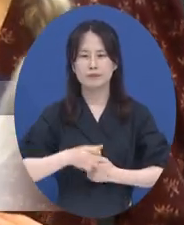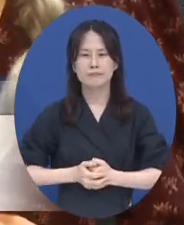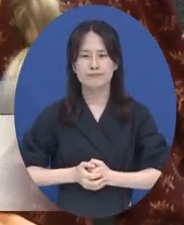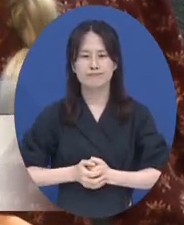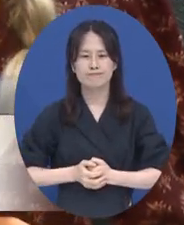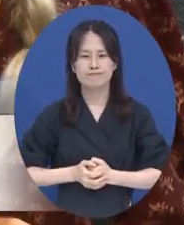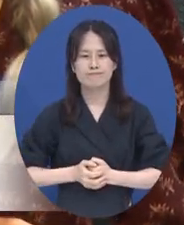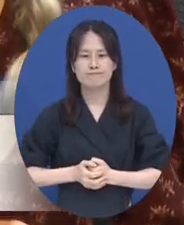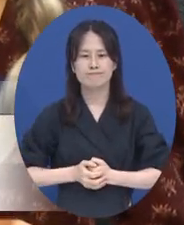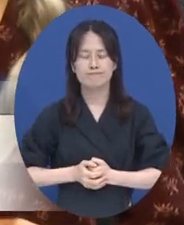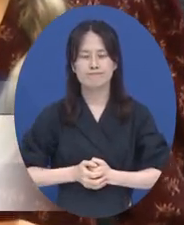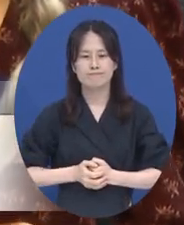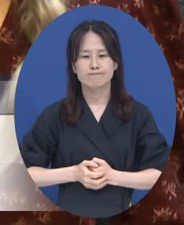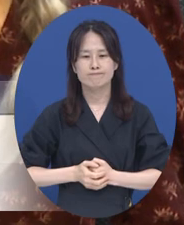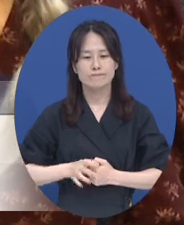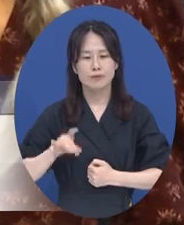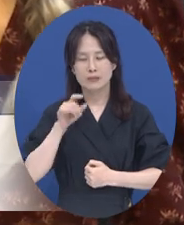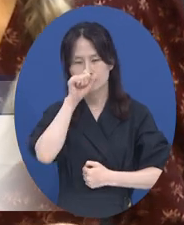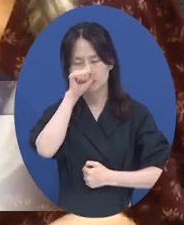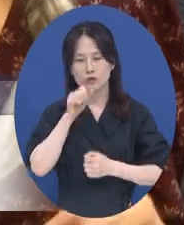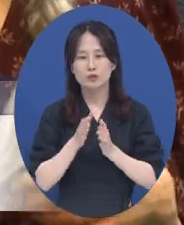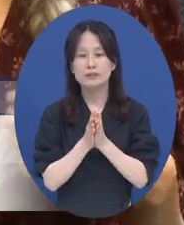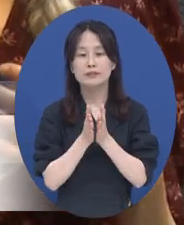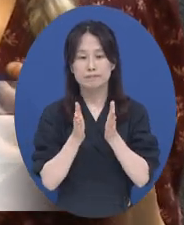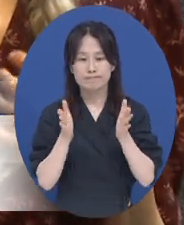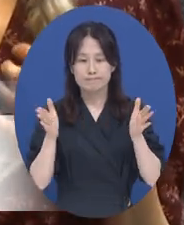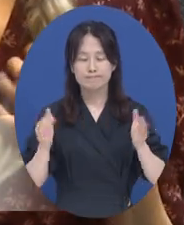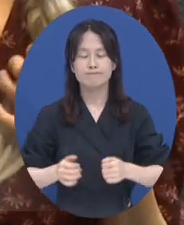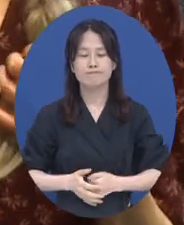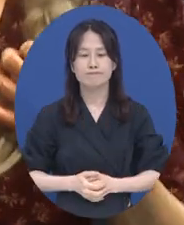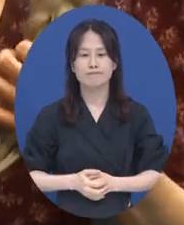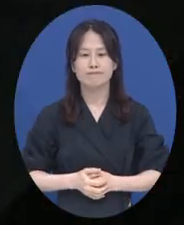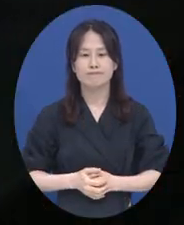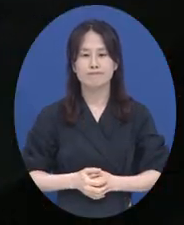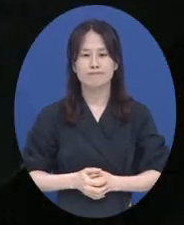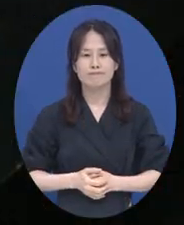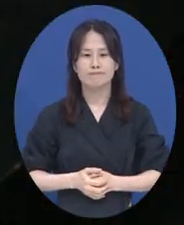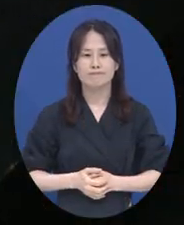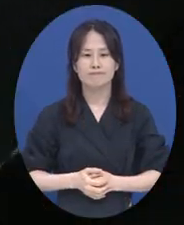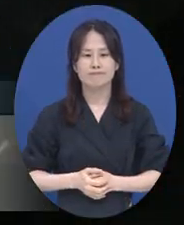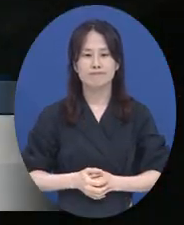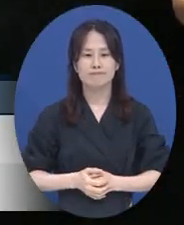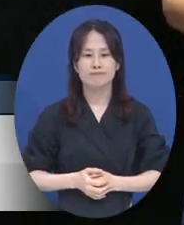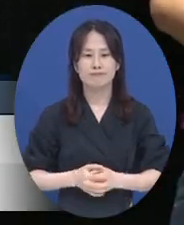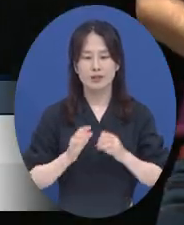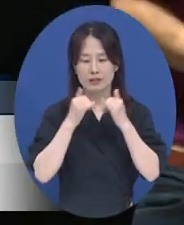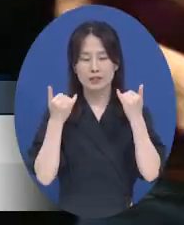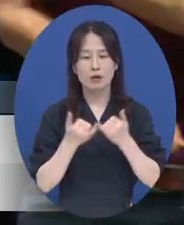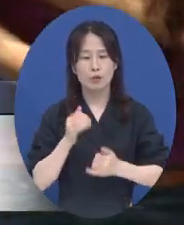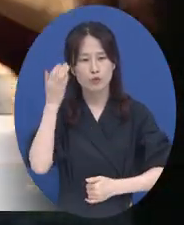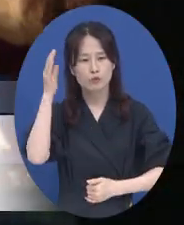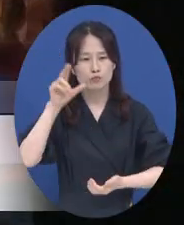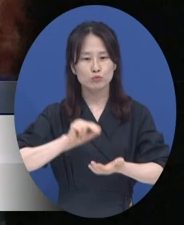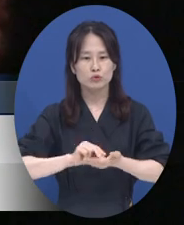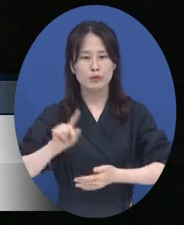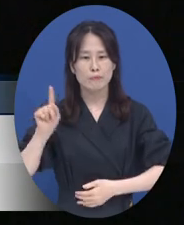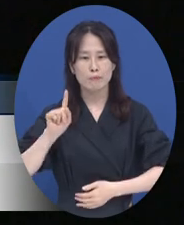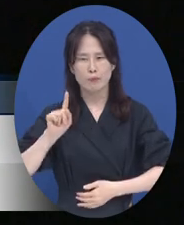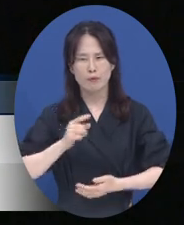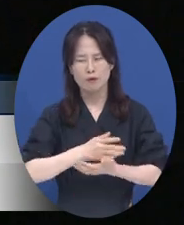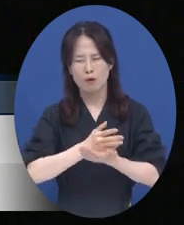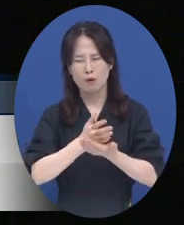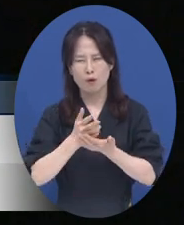삶을 들여다보면서 헨리를 제가 일단 좋아하기 시작했어요. 또 사회 요즘에 화두가 되고